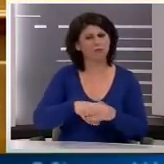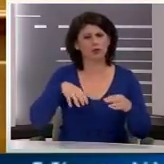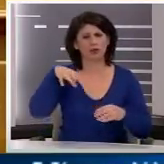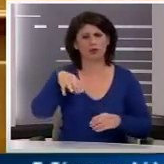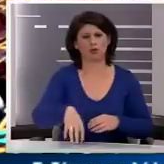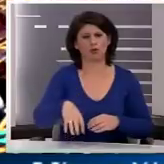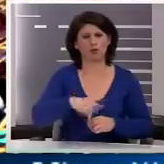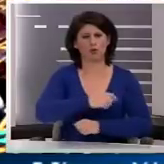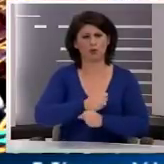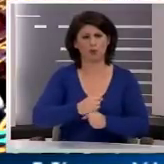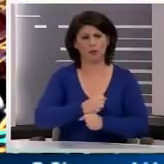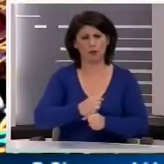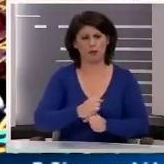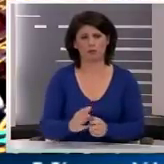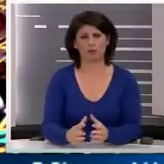φαρμάκου.